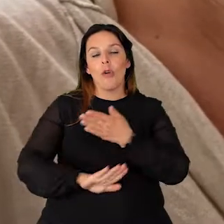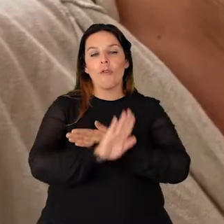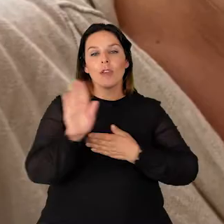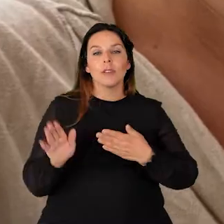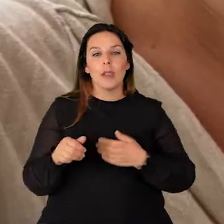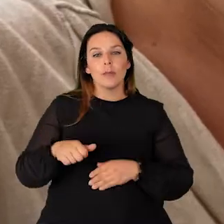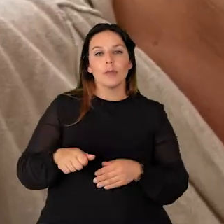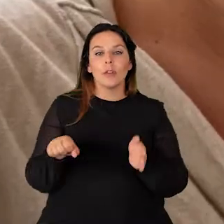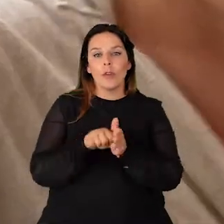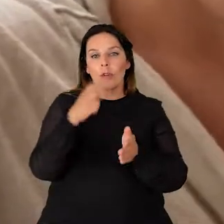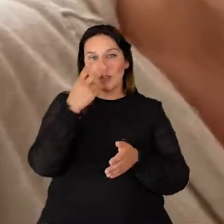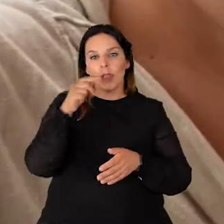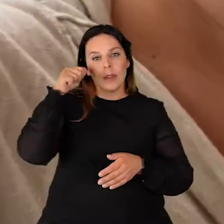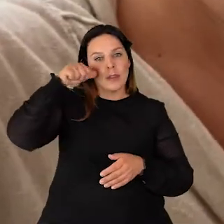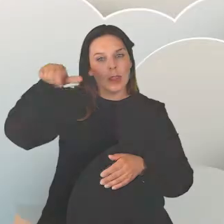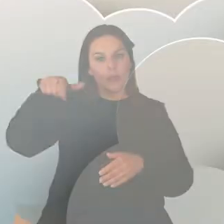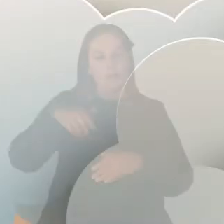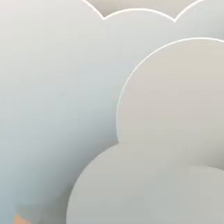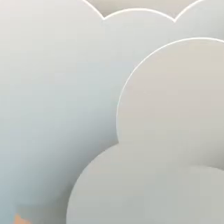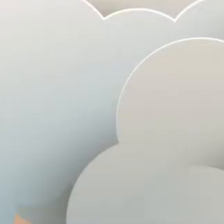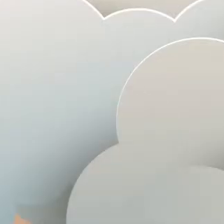wypatruj nas za tydzień